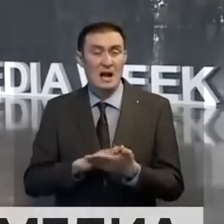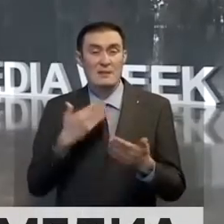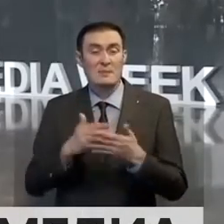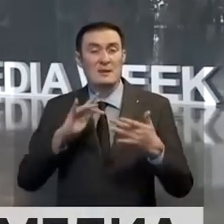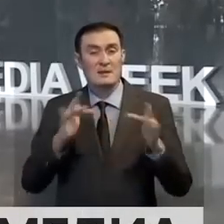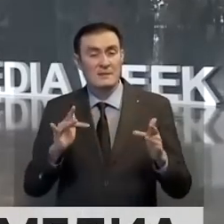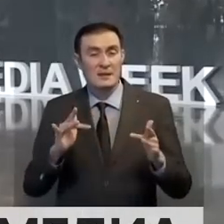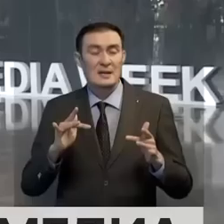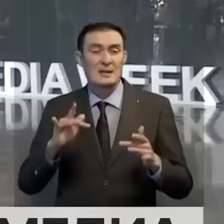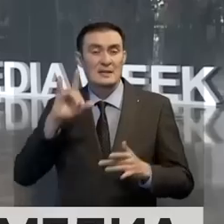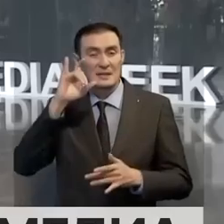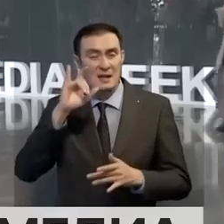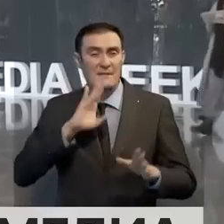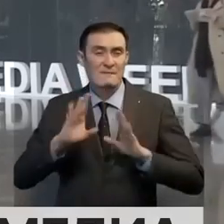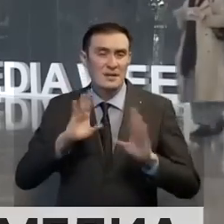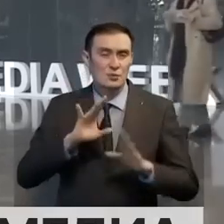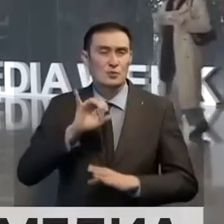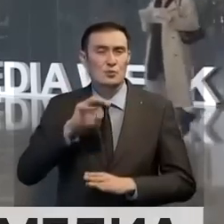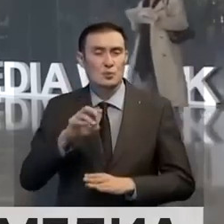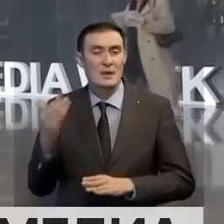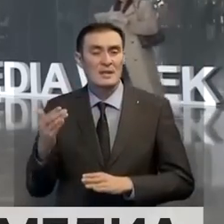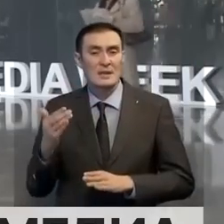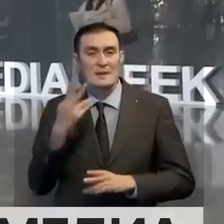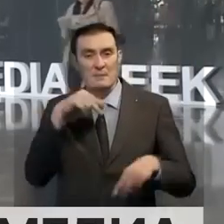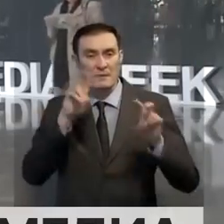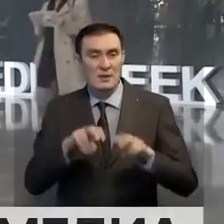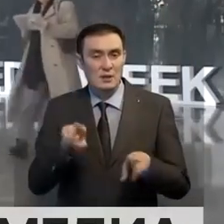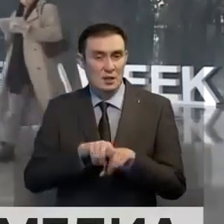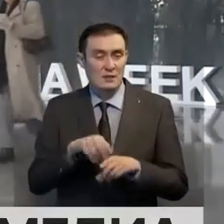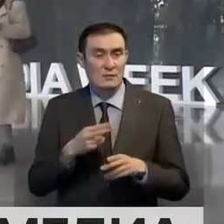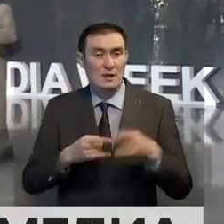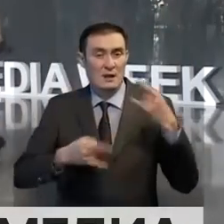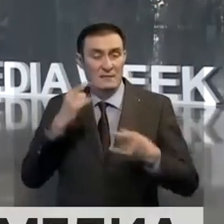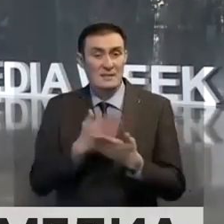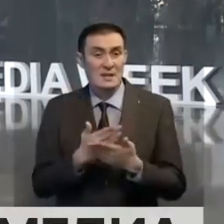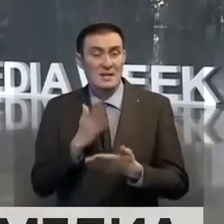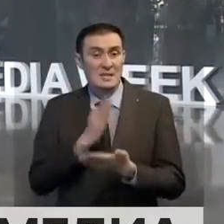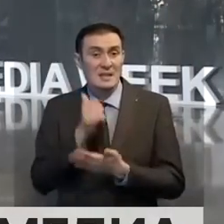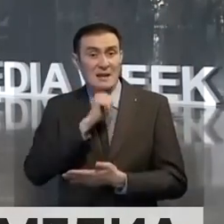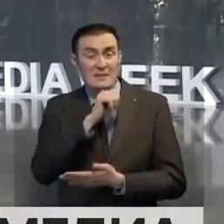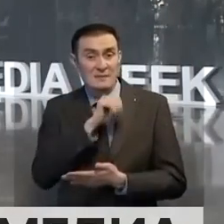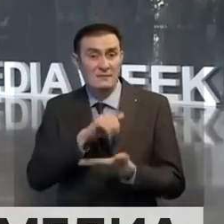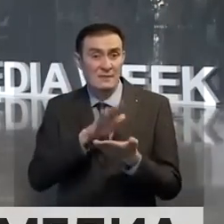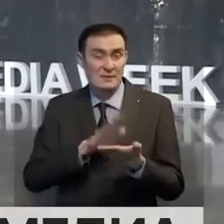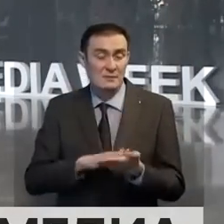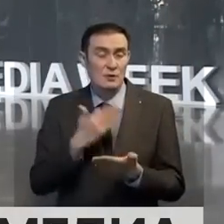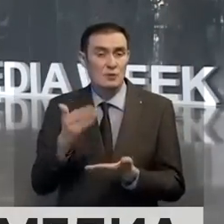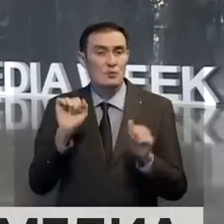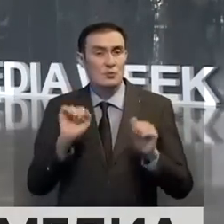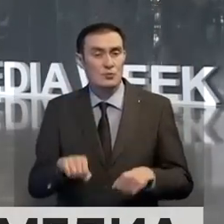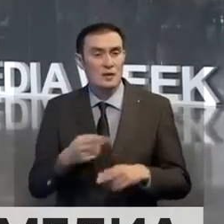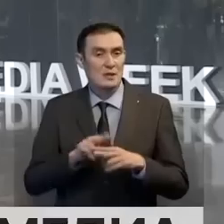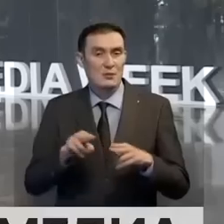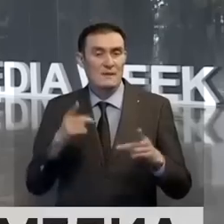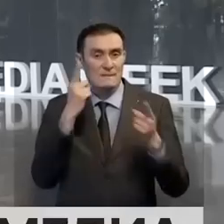Telegram, но и Instagram, то же самое, Facebook, там, YouTube, они проводят верификацию также этого канала. То есть если он не анонимно верифицирован, то ему можно,